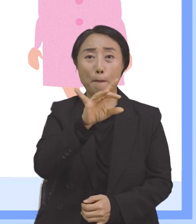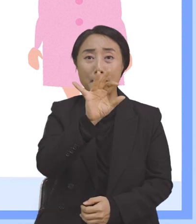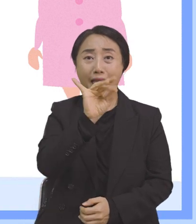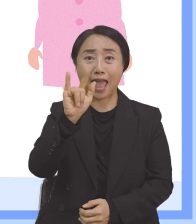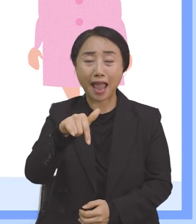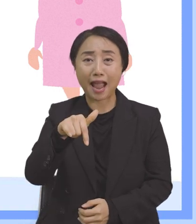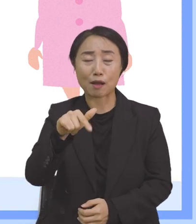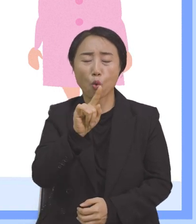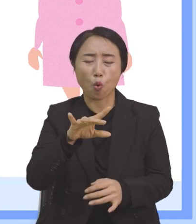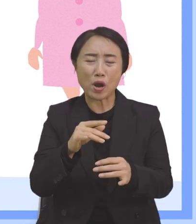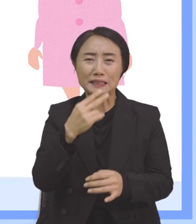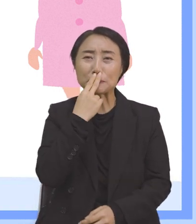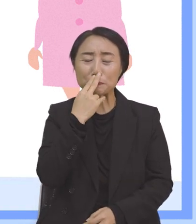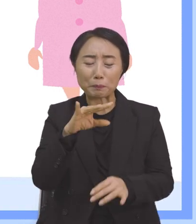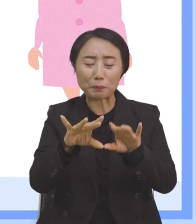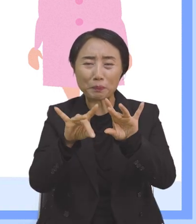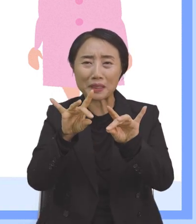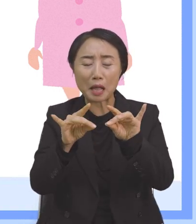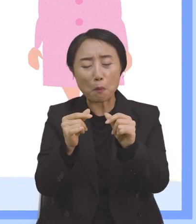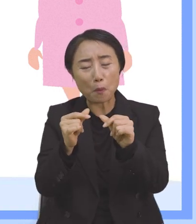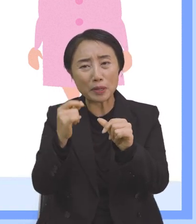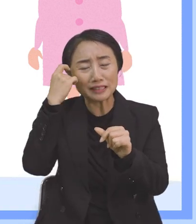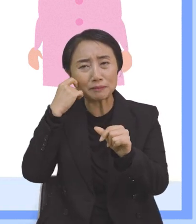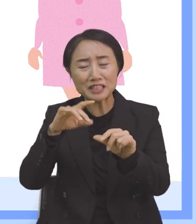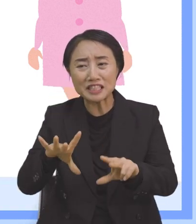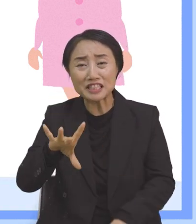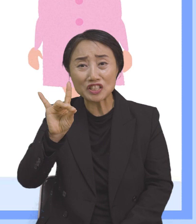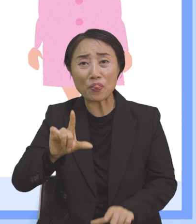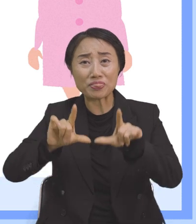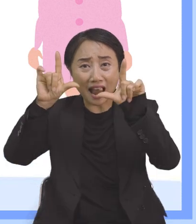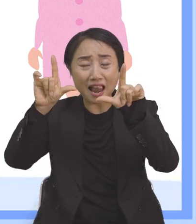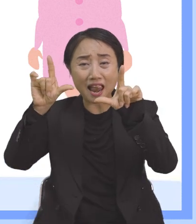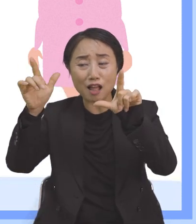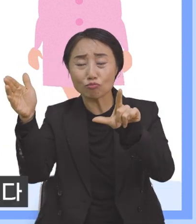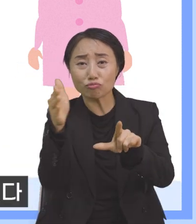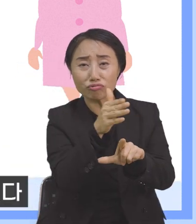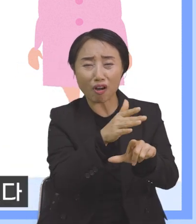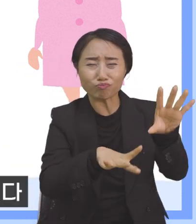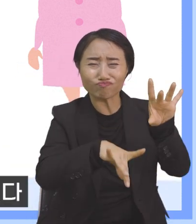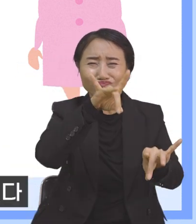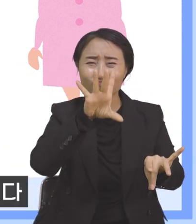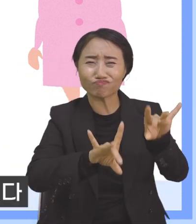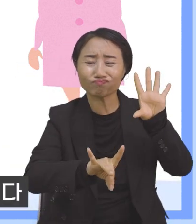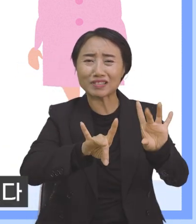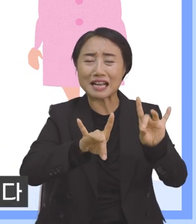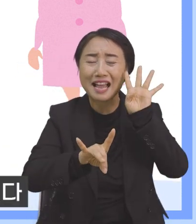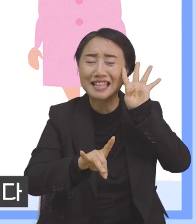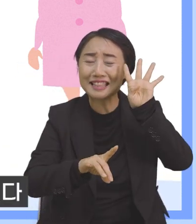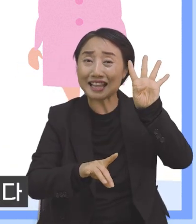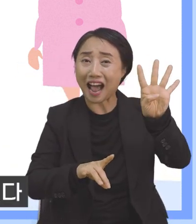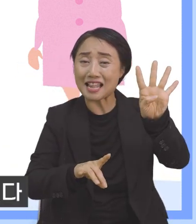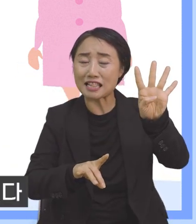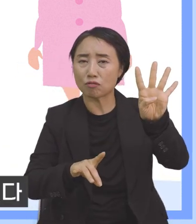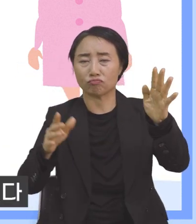점액주기법은 질 분비물을 촉지했을 때 미끈거리는 점액이 처음 촉지되는 날로부터 점액이 최고조에 달한 후